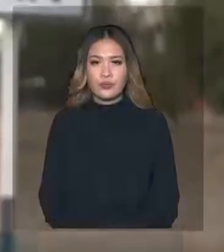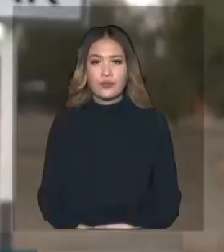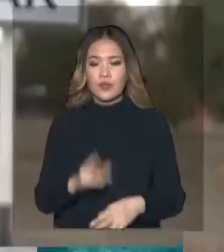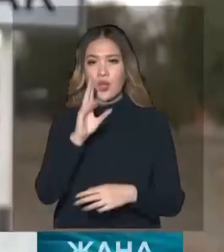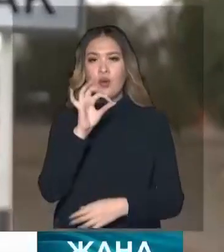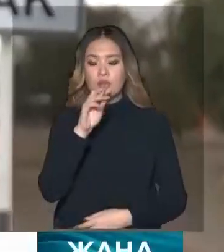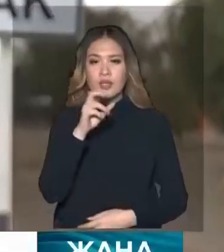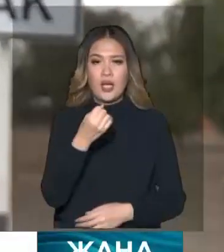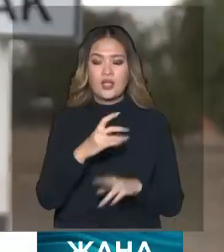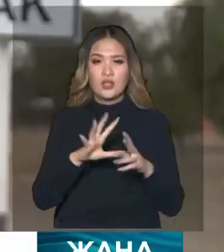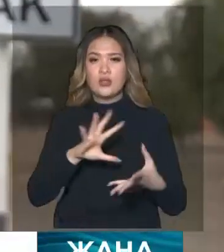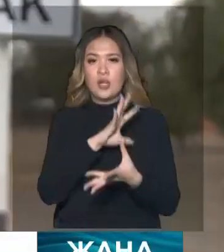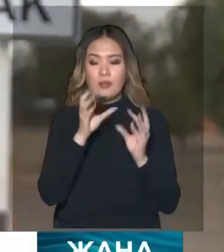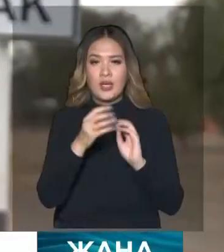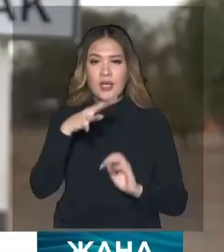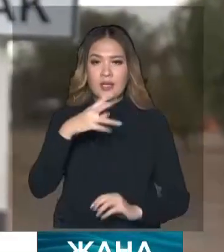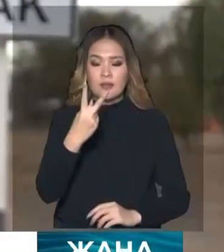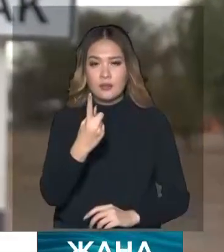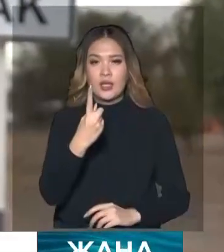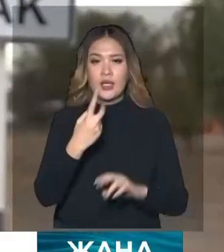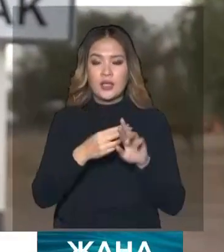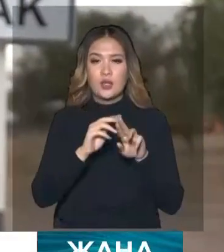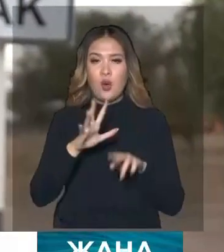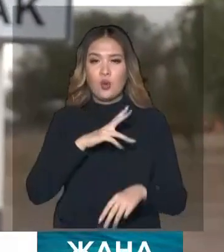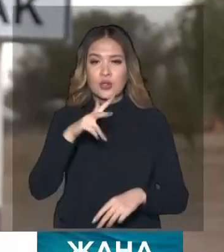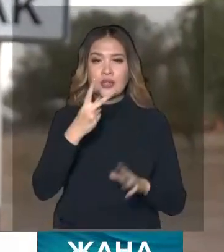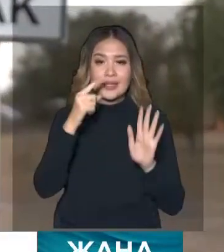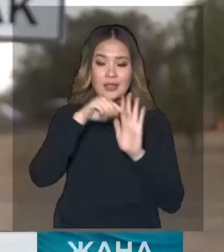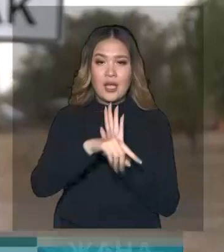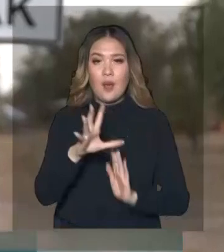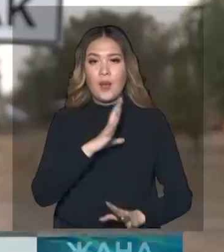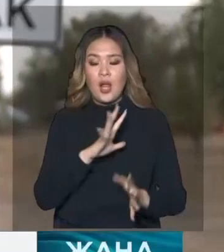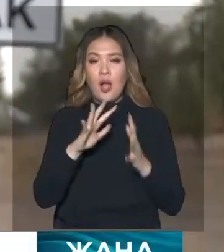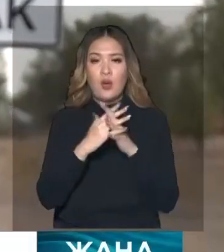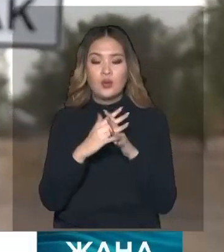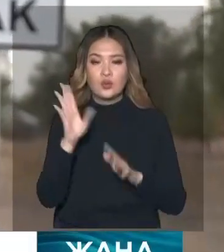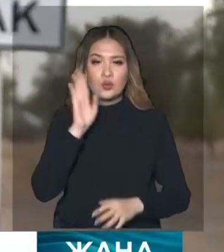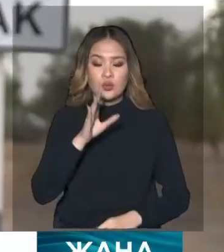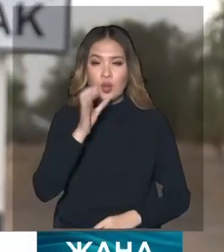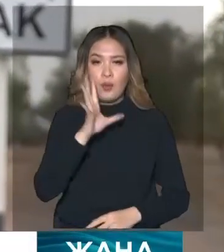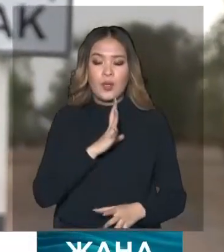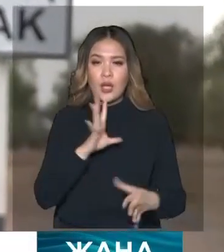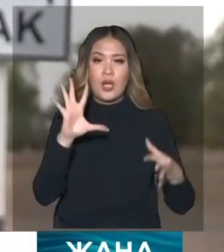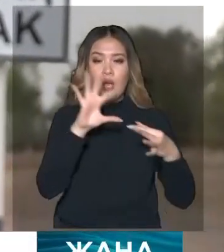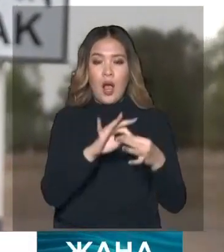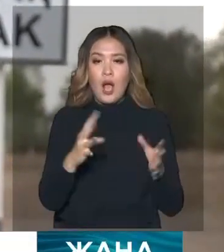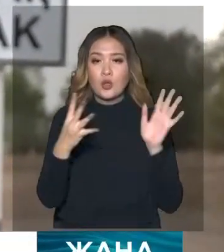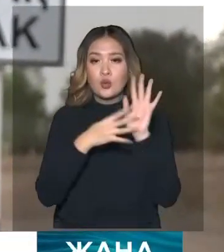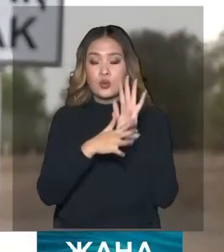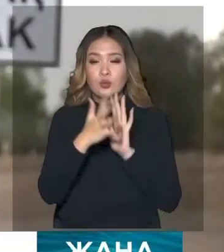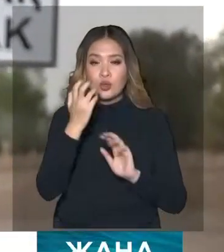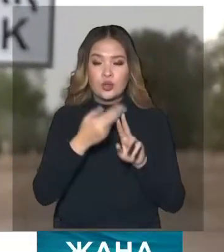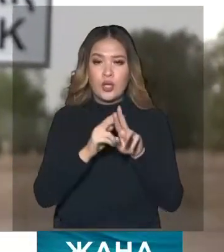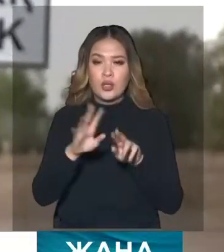Қордай ауданындағы жалпы 41 елді мекеннің 32-сі орталықтандырған ауыз су жүйесіне қосылған, қалған 9-ның 5-еуіне